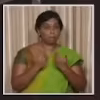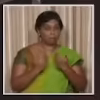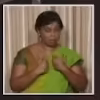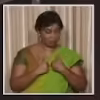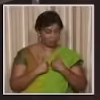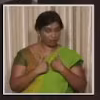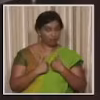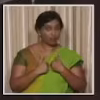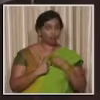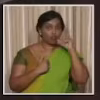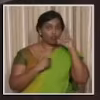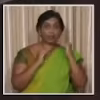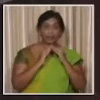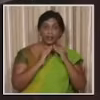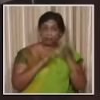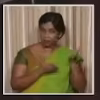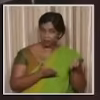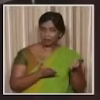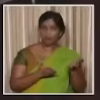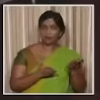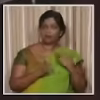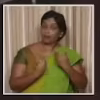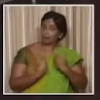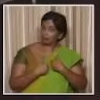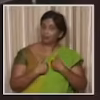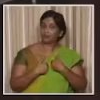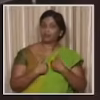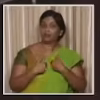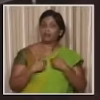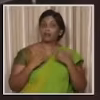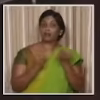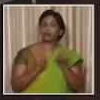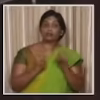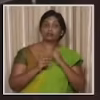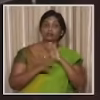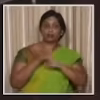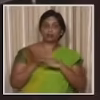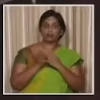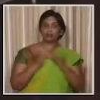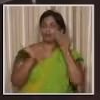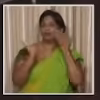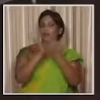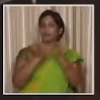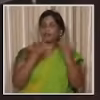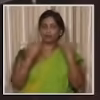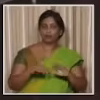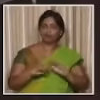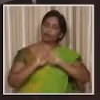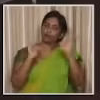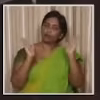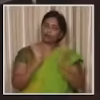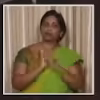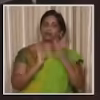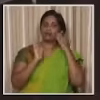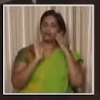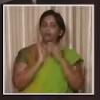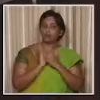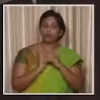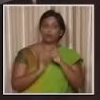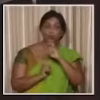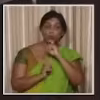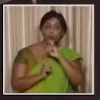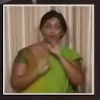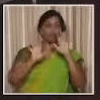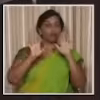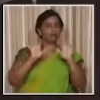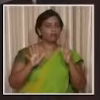Aluthgamage Kolamba geval tibunada Mahinda Ananda Aluthgamage ke vatkam berakam prakashaya okkoma dala thiyena oya siyalla pilimada obathumala mata nadu namayak